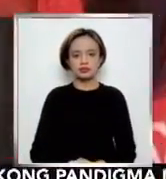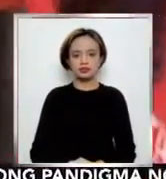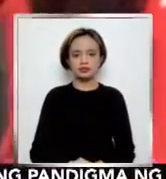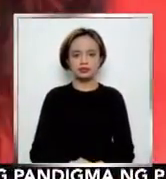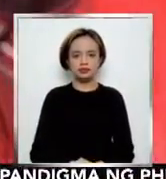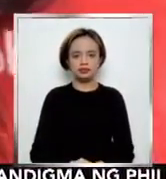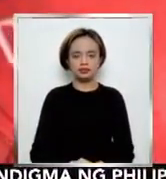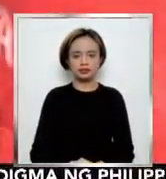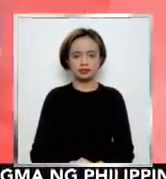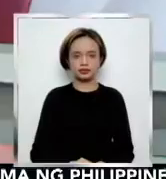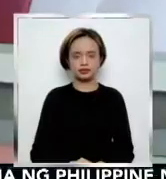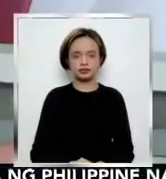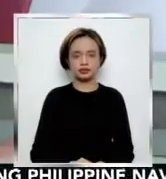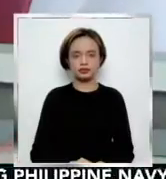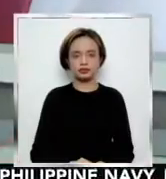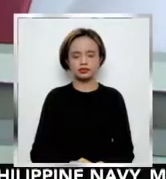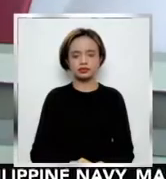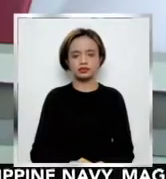24 Horas.